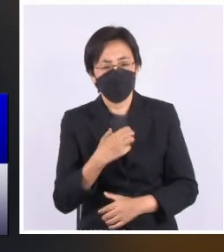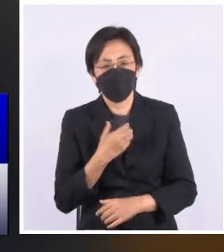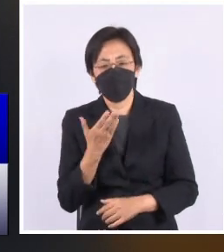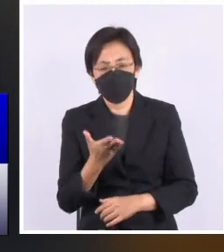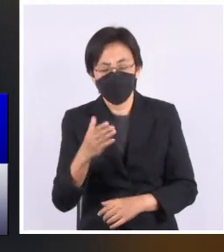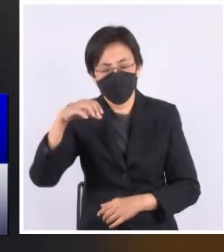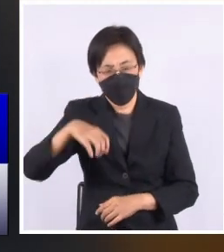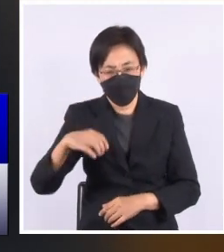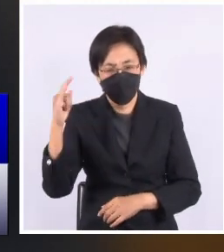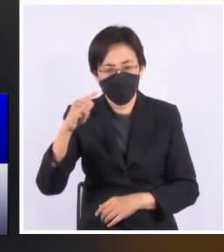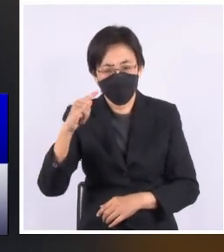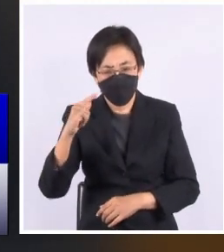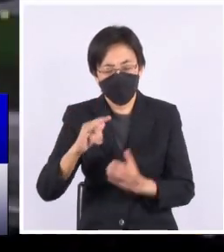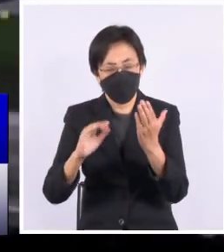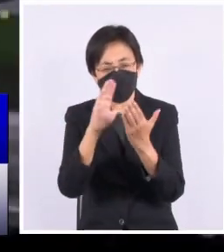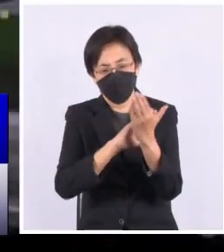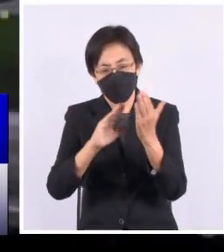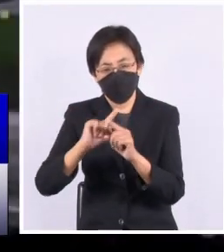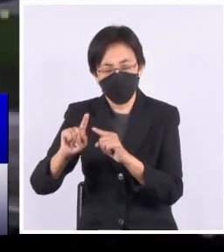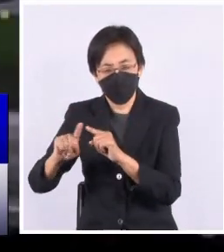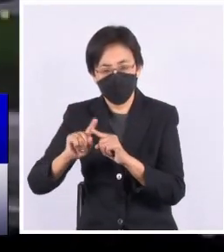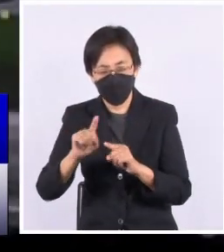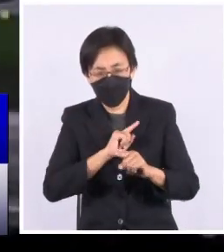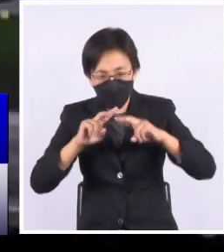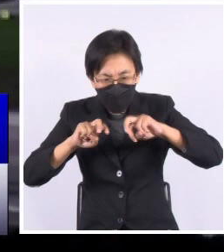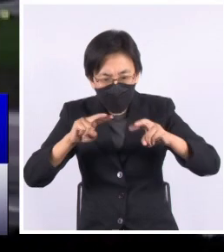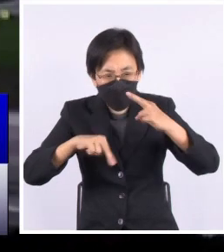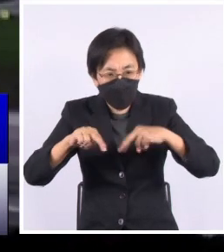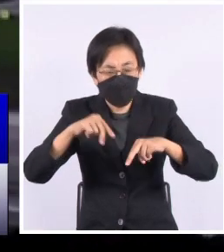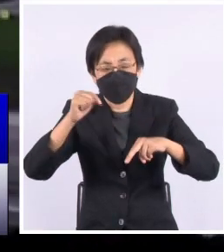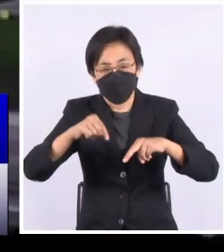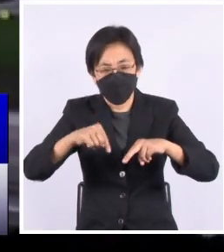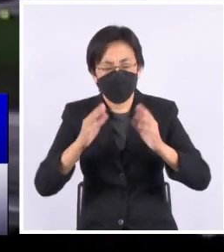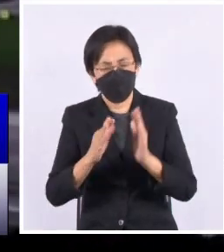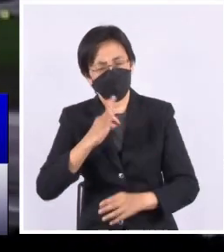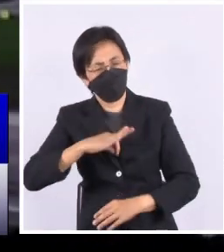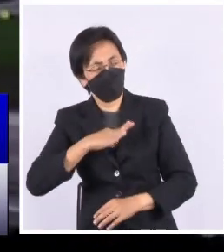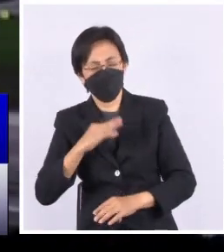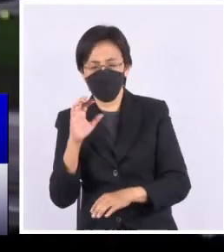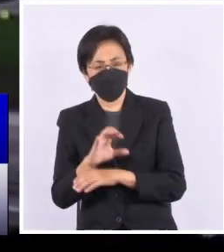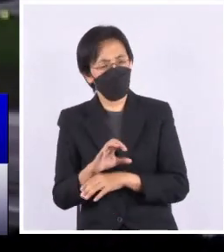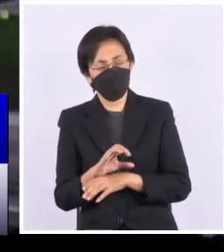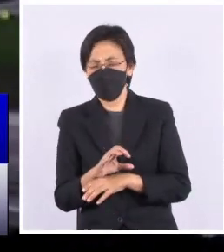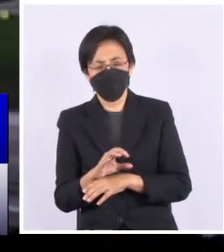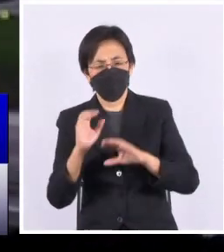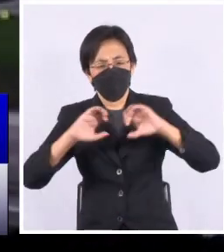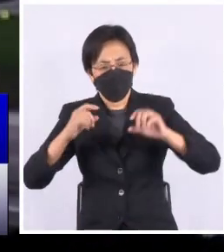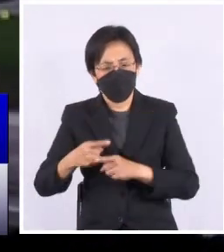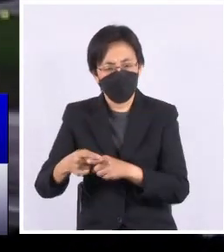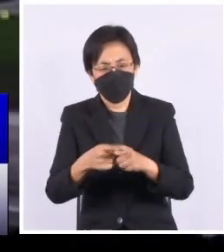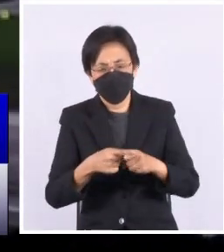องค์กรการบินพลเรือนระหว่างประเทศครับดำเนินร้านสวนเหตุการณ์นี้ที่หลายฝ่ายมองว่าเป็นการกระทำที่รัฐบาลเป็นรู้ฉะนั้น